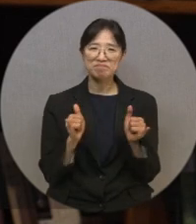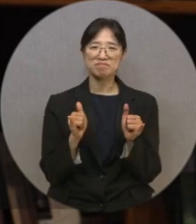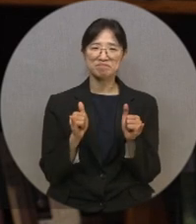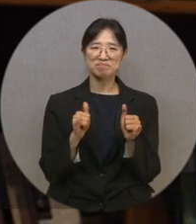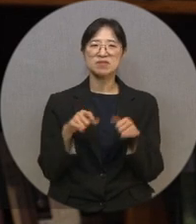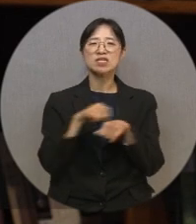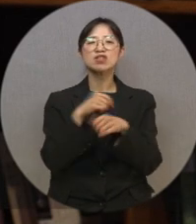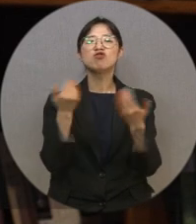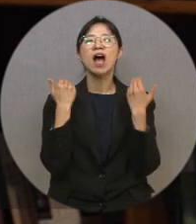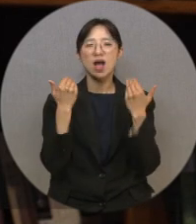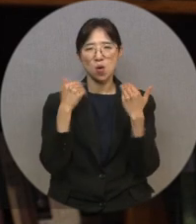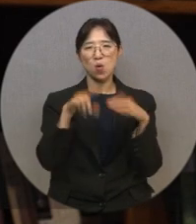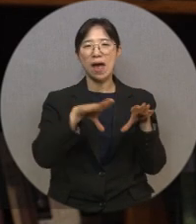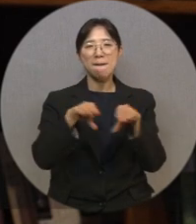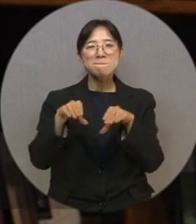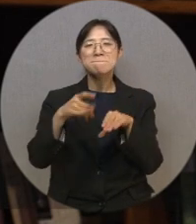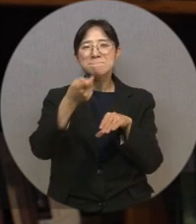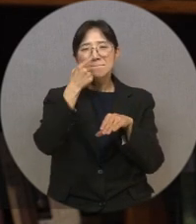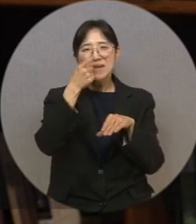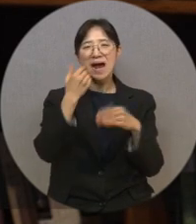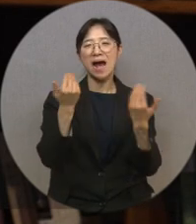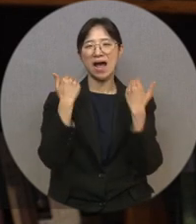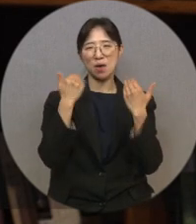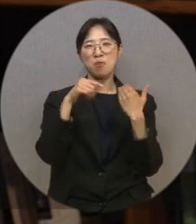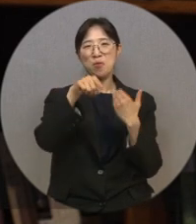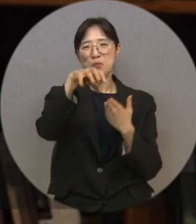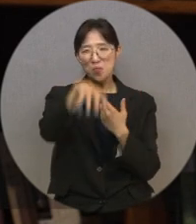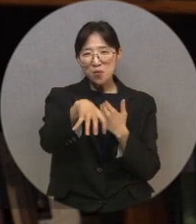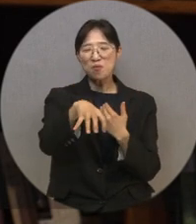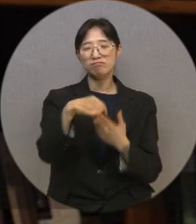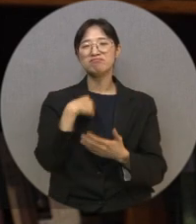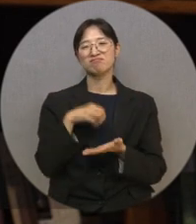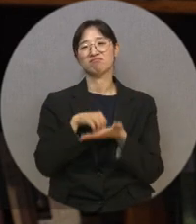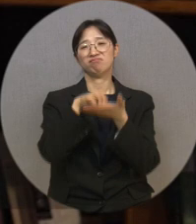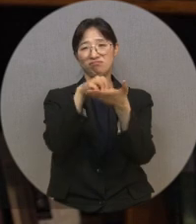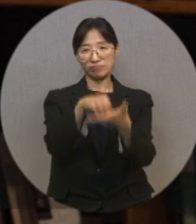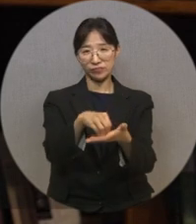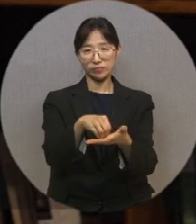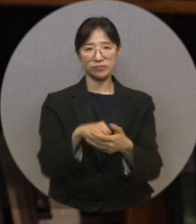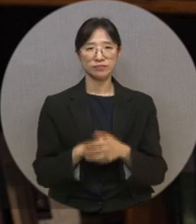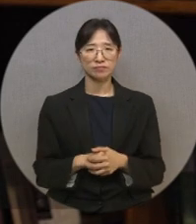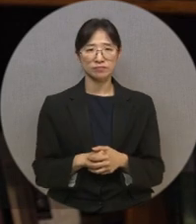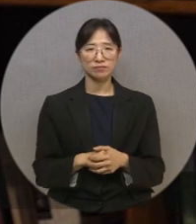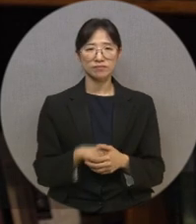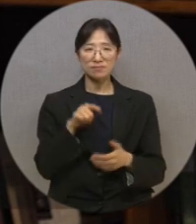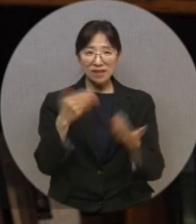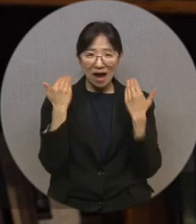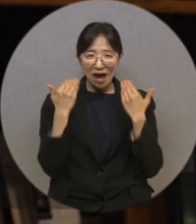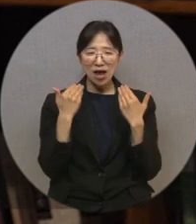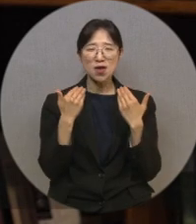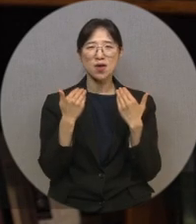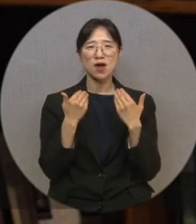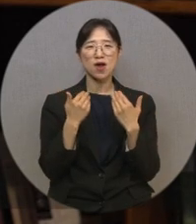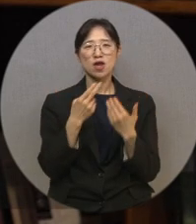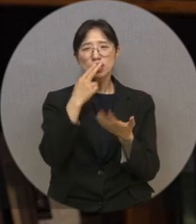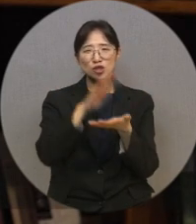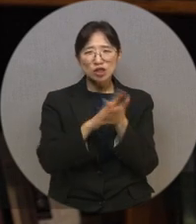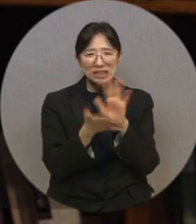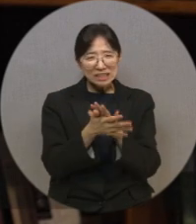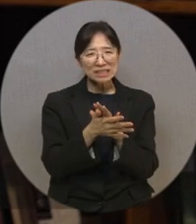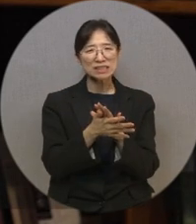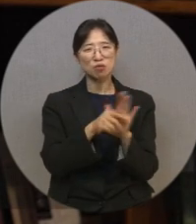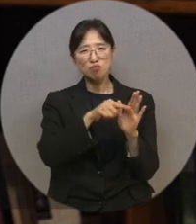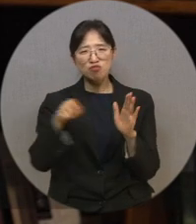시각장애인 특수학교인 안마사가 되기 위해서 그 학교를 입학하게 되었어요. 그 학교라는 곳은